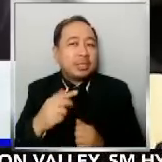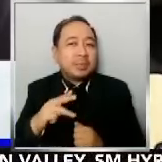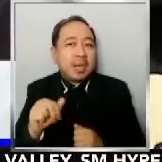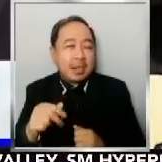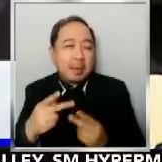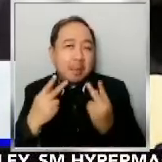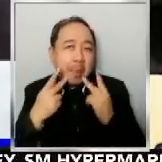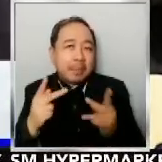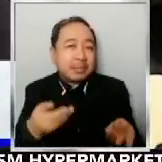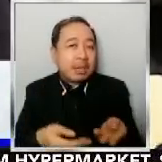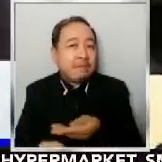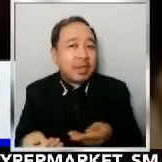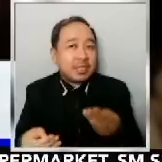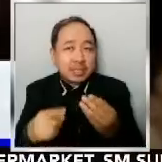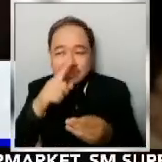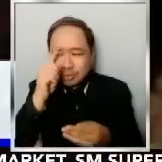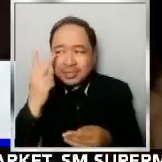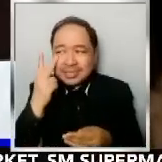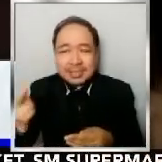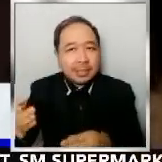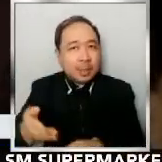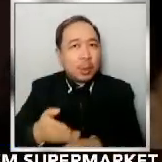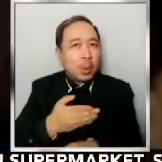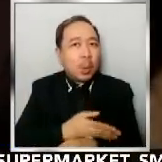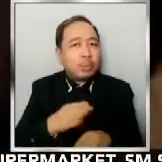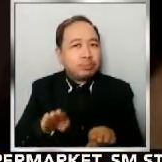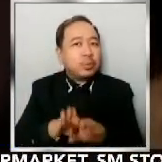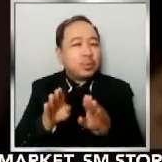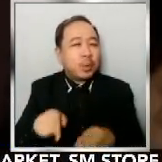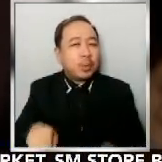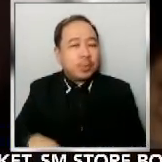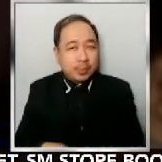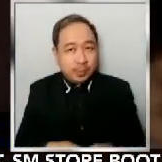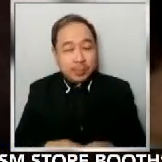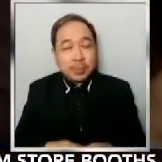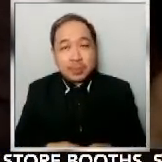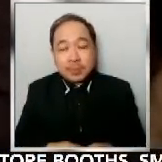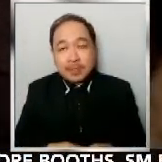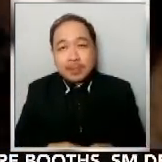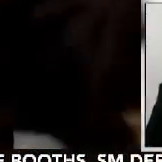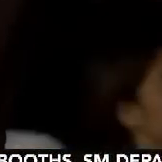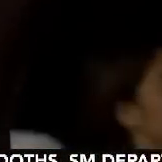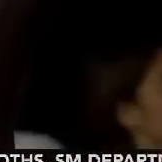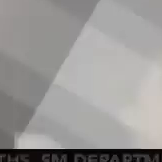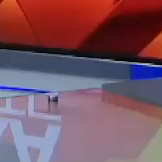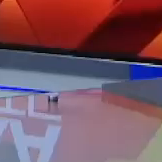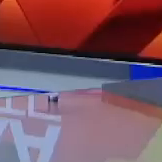na magkakasama kayong lahat eh. Nelson Canlas, updated sa Showbiz Happenings.